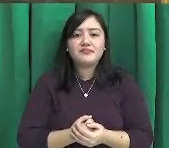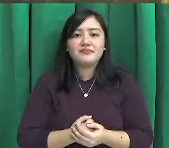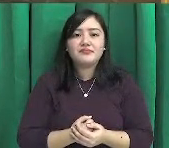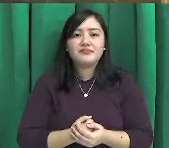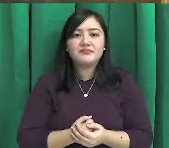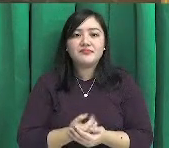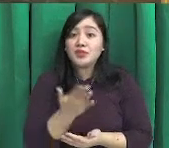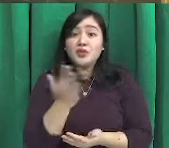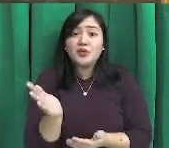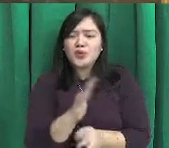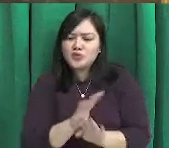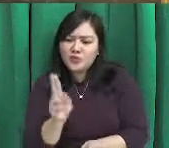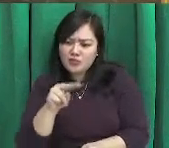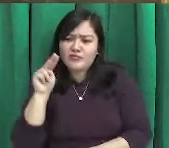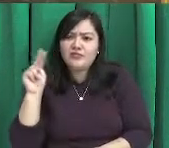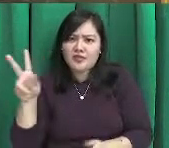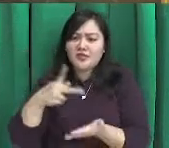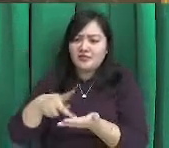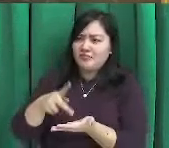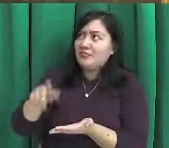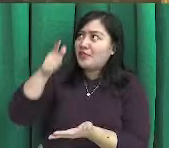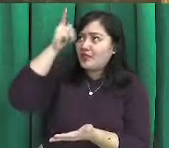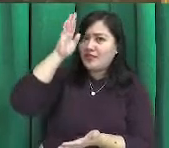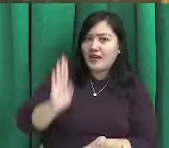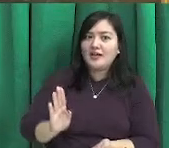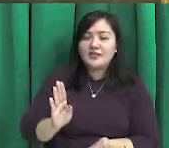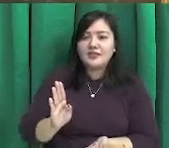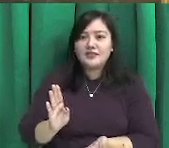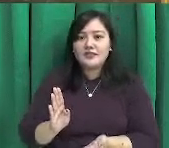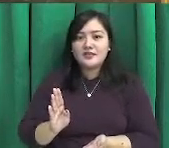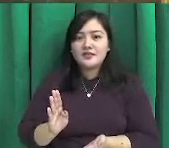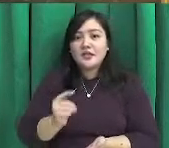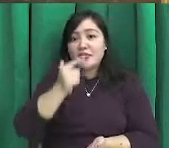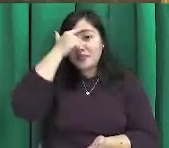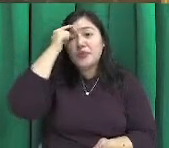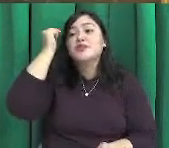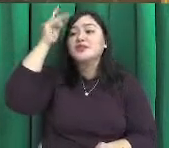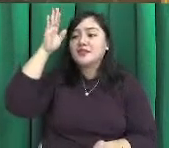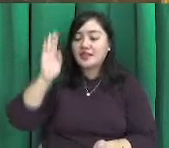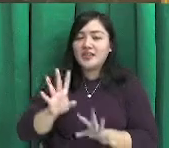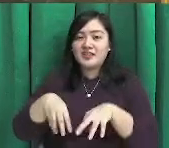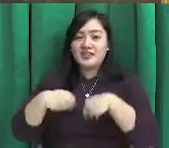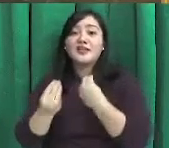sa Diyos . Diyos ang namumuhunan. Pagka sinunod mo ang Diyos,